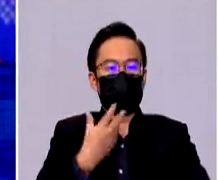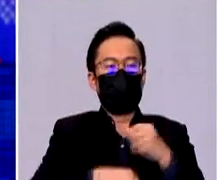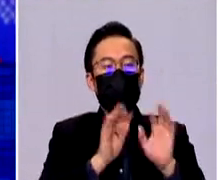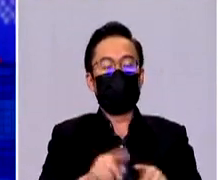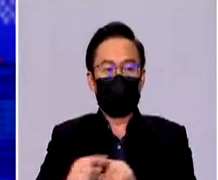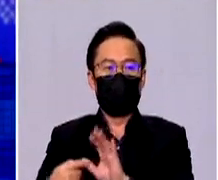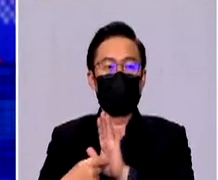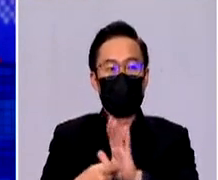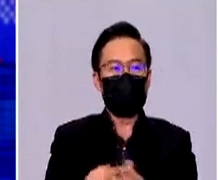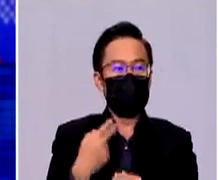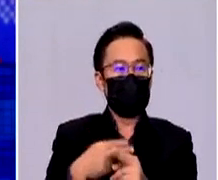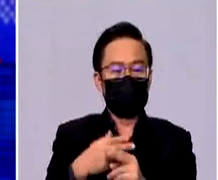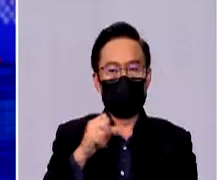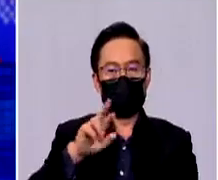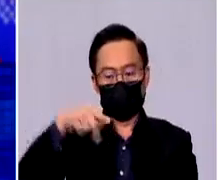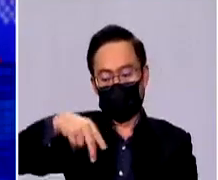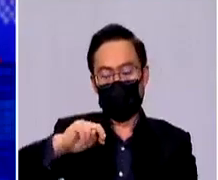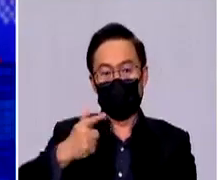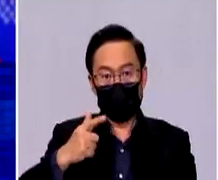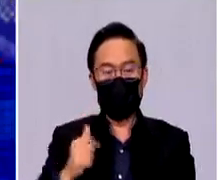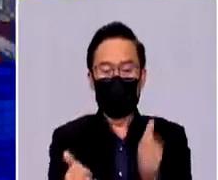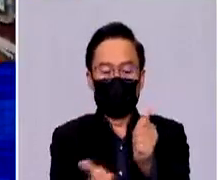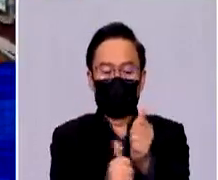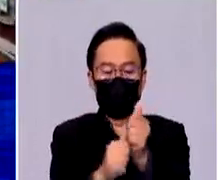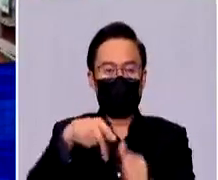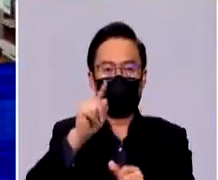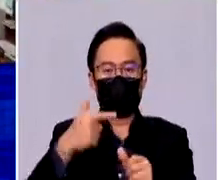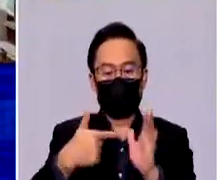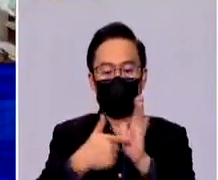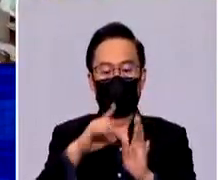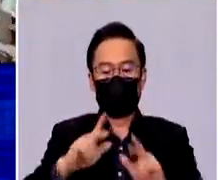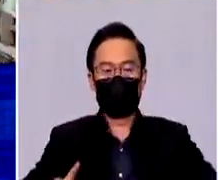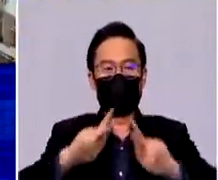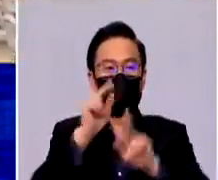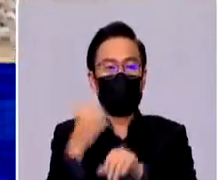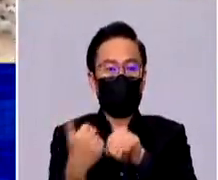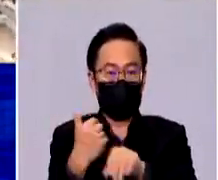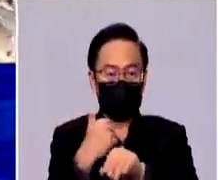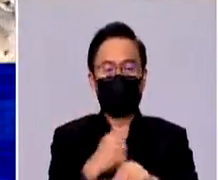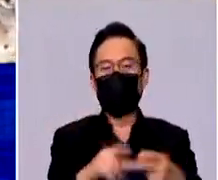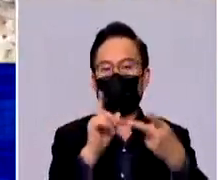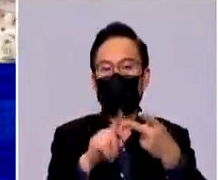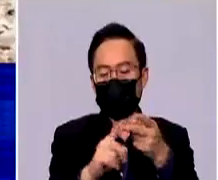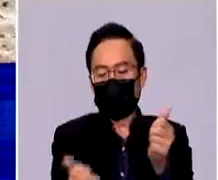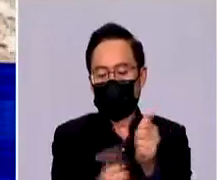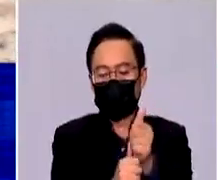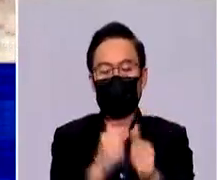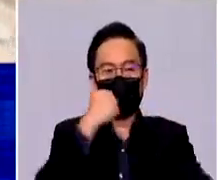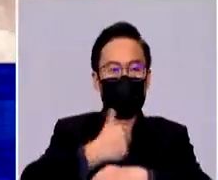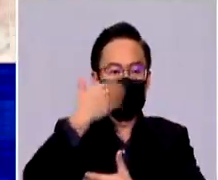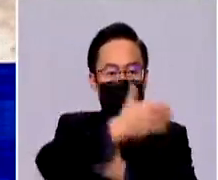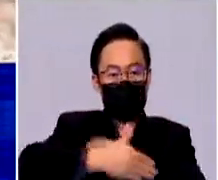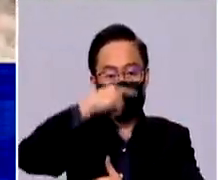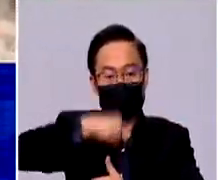ะประกอบไปด้วยนายสรพงษ์ไพฑูรย์พงษ์รองปลัดกระทรวงคมนาคมนายอนันต์โพนิ่มแดงผู้ช่วยผู้ว่าการรถไฟแห่ง